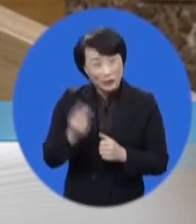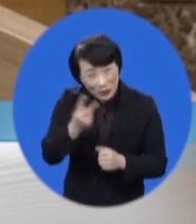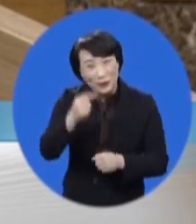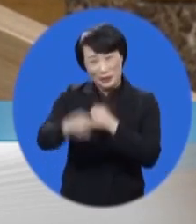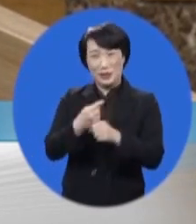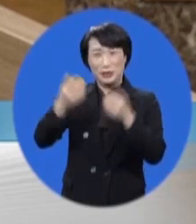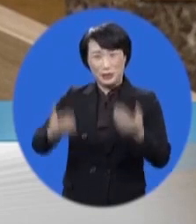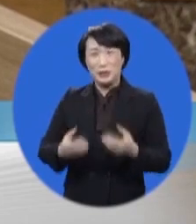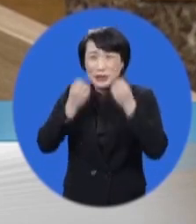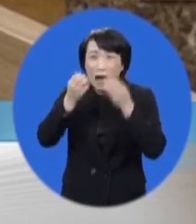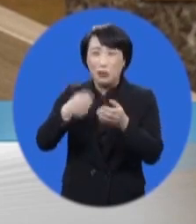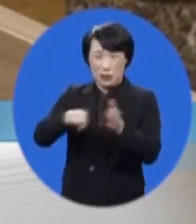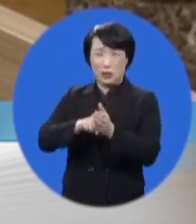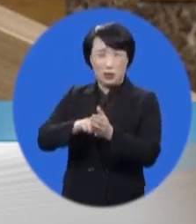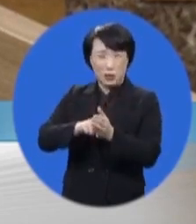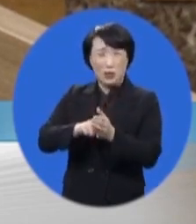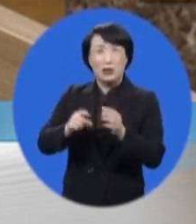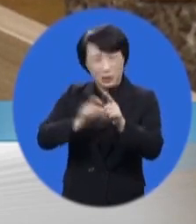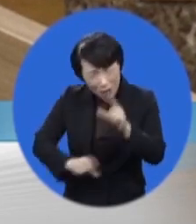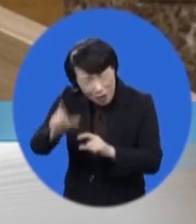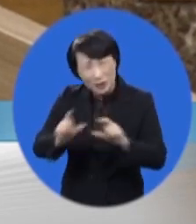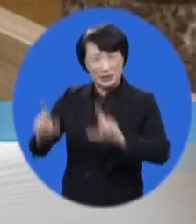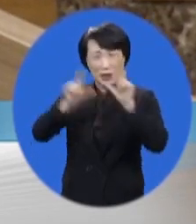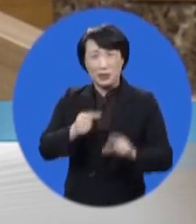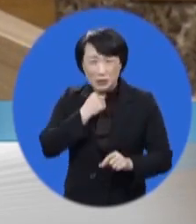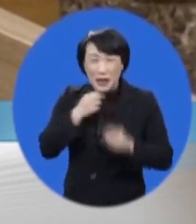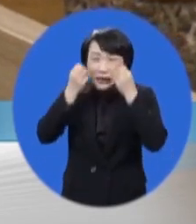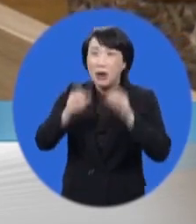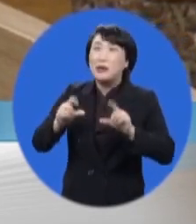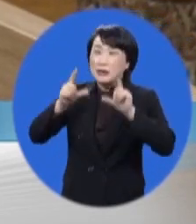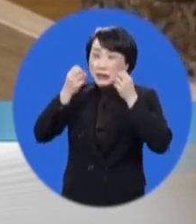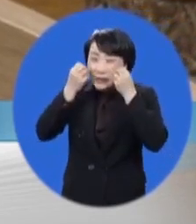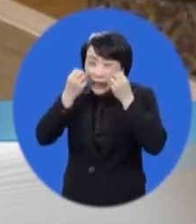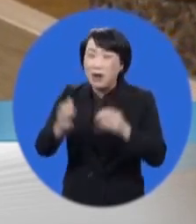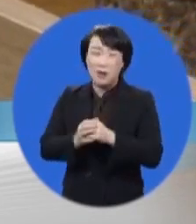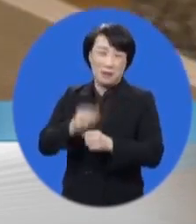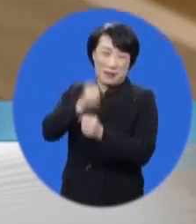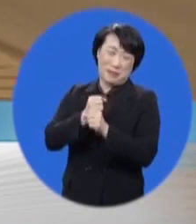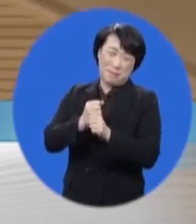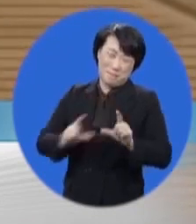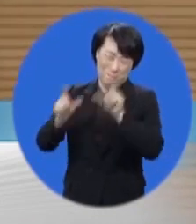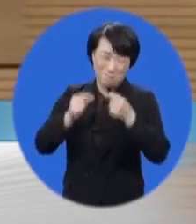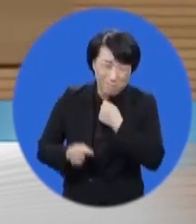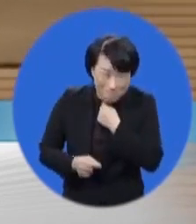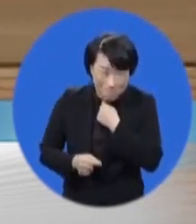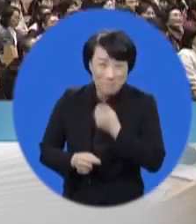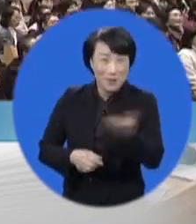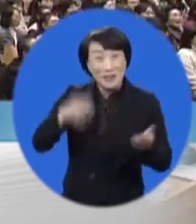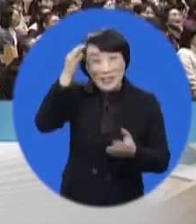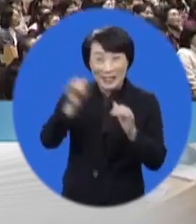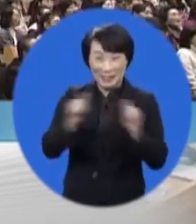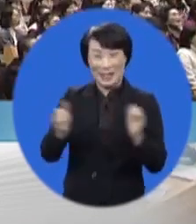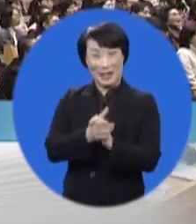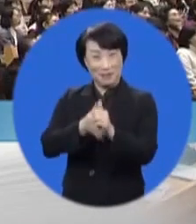해를 주시면 새것을 위해 더 살겠습니다. 새로운 새것을 만들어 가겠습니다. 인정하시면